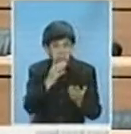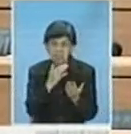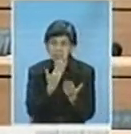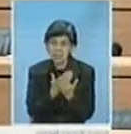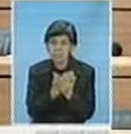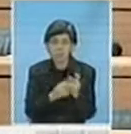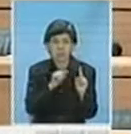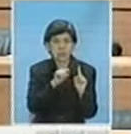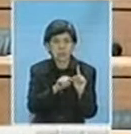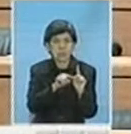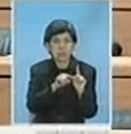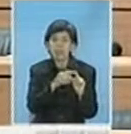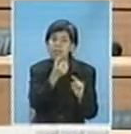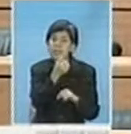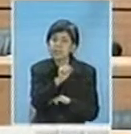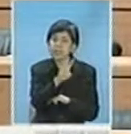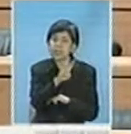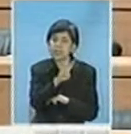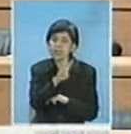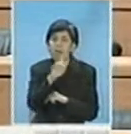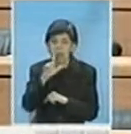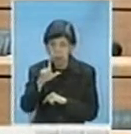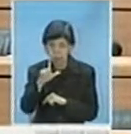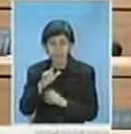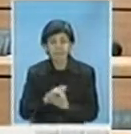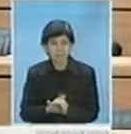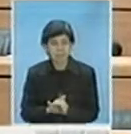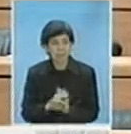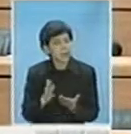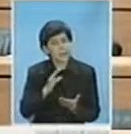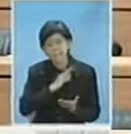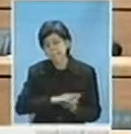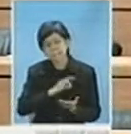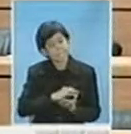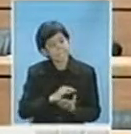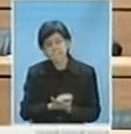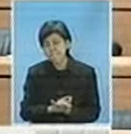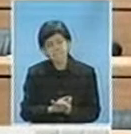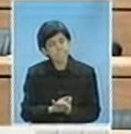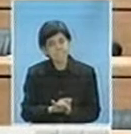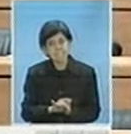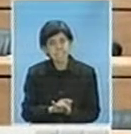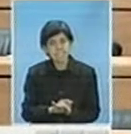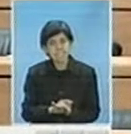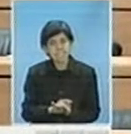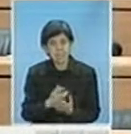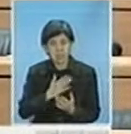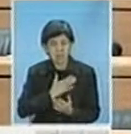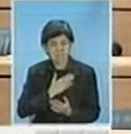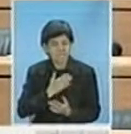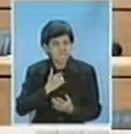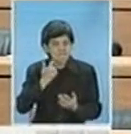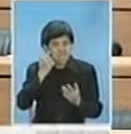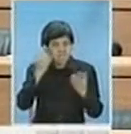1.4 ล้านล้านหรือว่า14แสนล้านบาทนั้นผมว่ามันน้อยไปแล้ววันนี้สิ่งที่ผมไม่เข้า